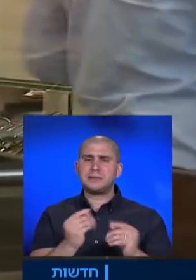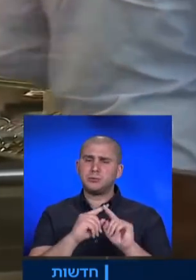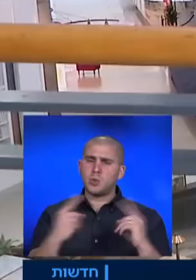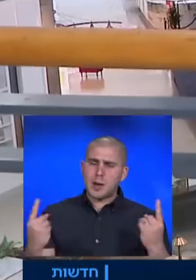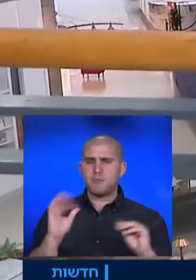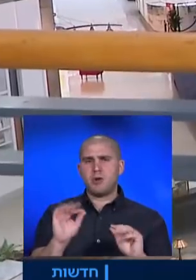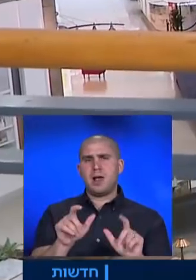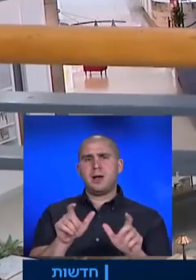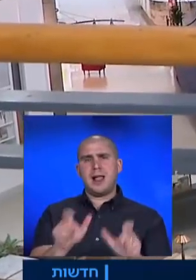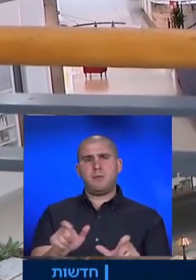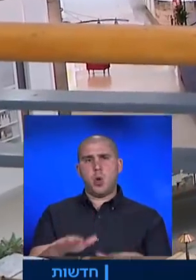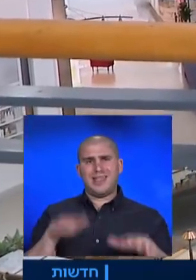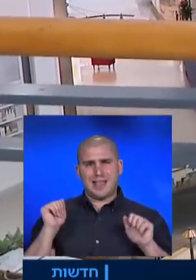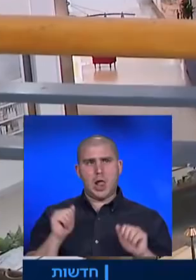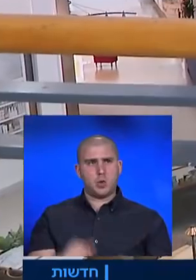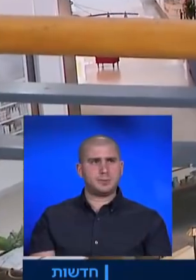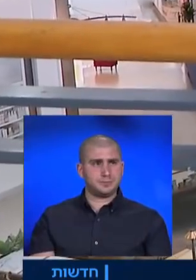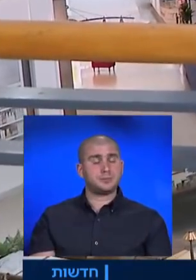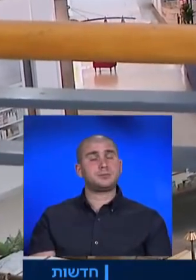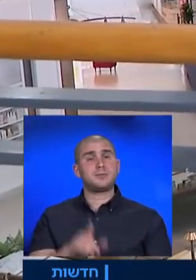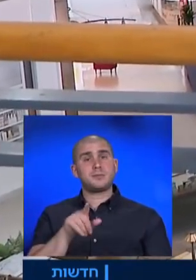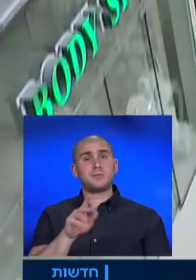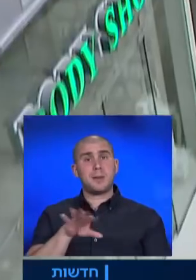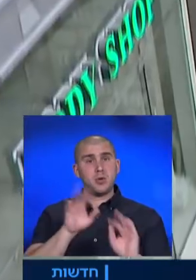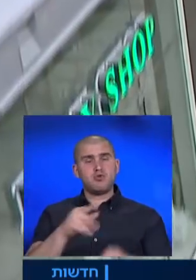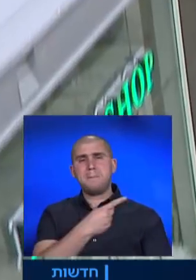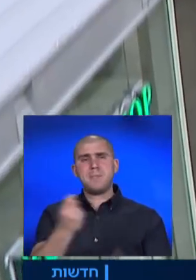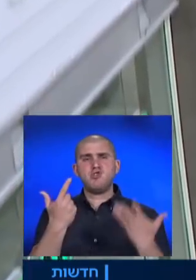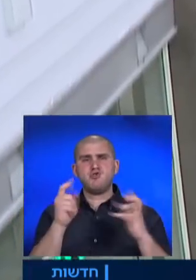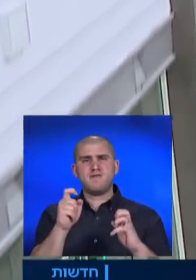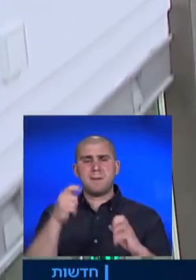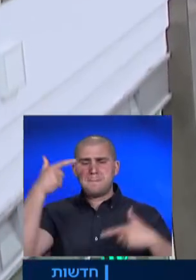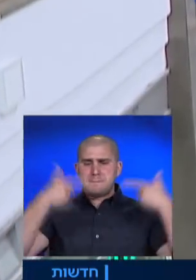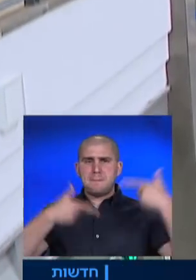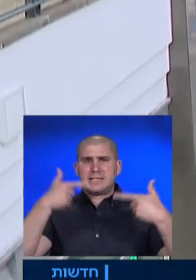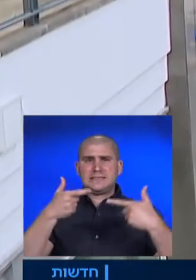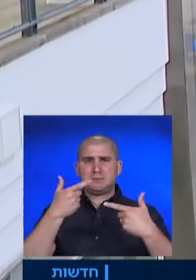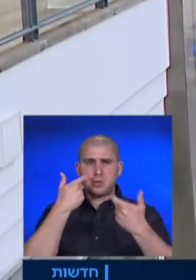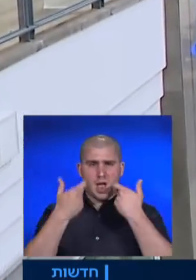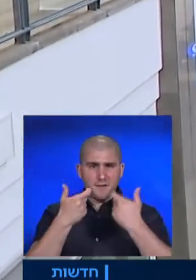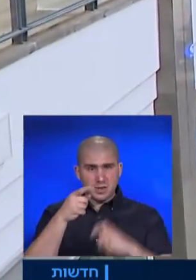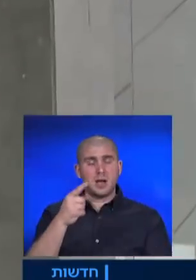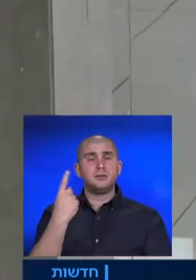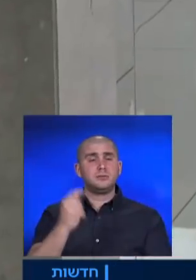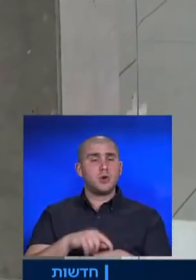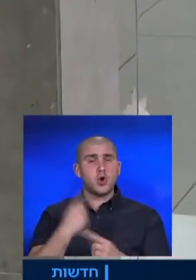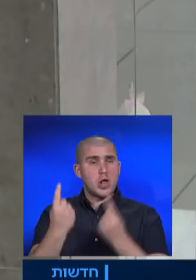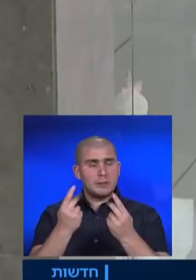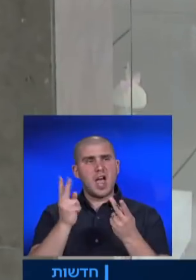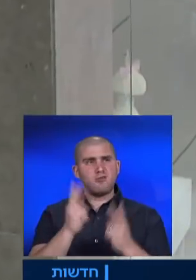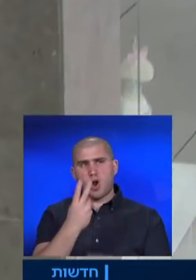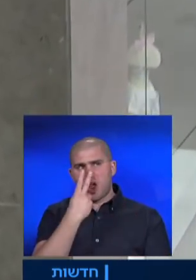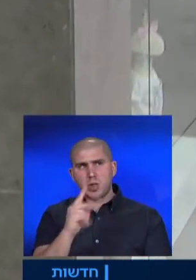התקהלות. בקניון יש כ-170 מצלמות אבטחה, שבכל זמן נתון אפשר לראות מה קורה